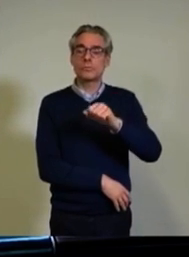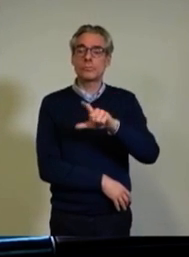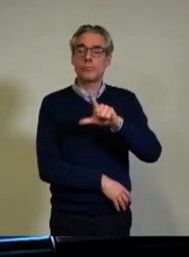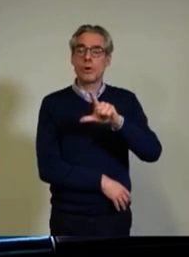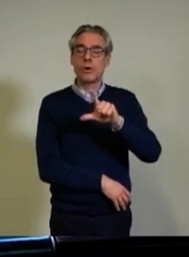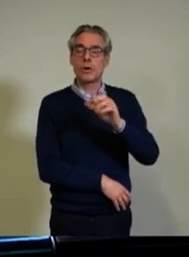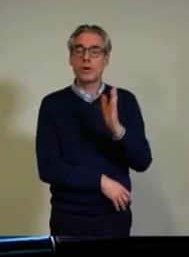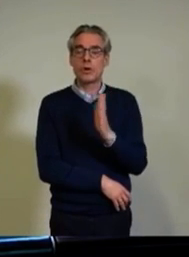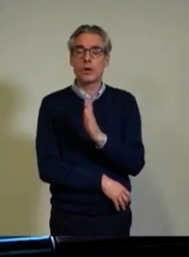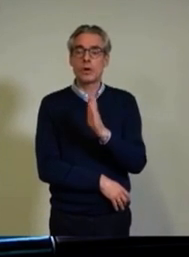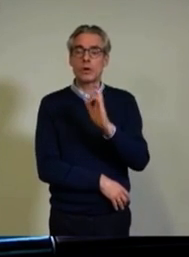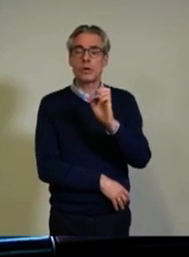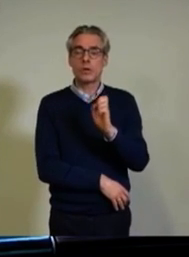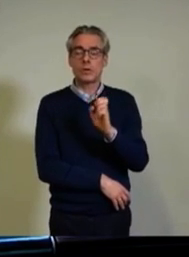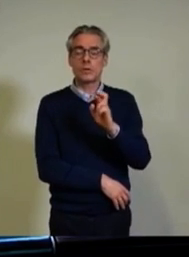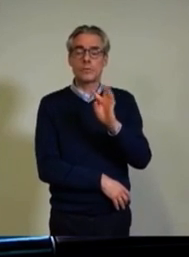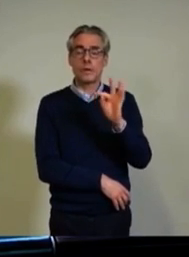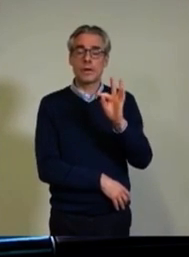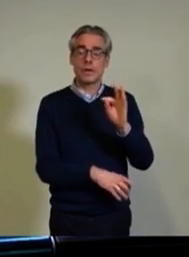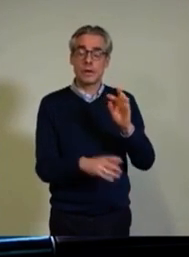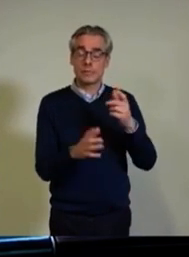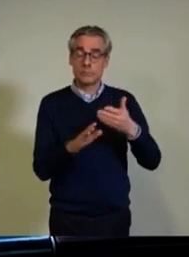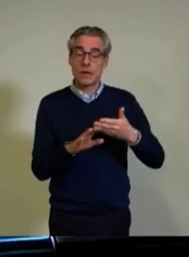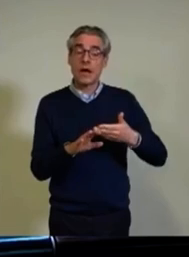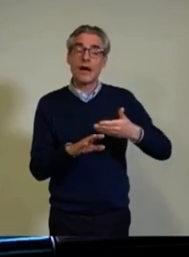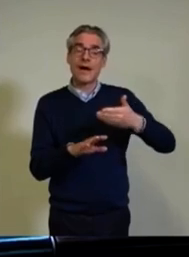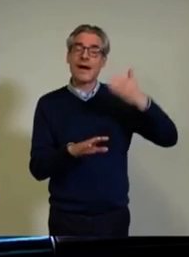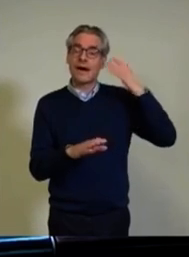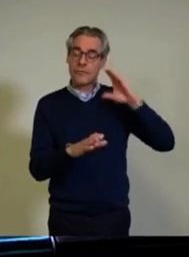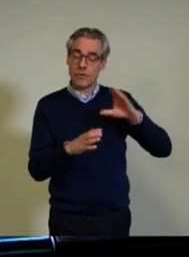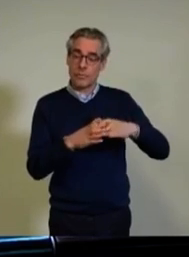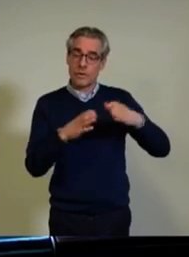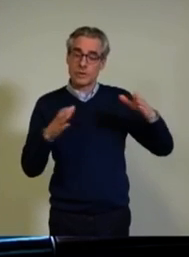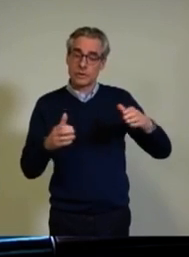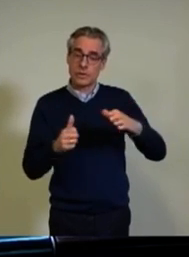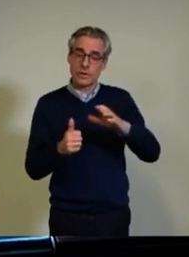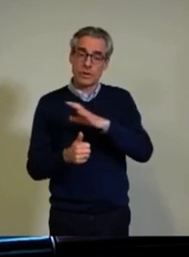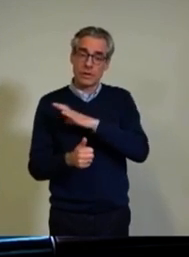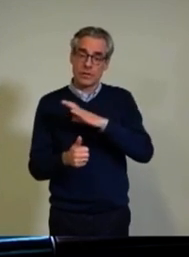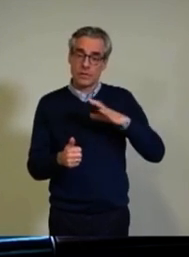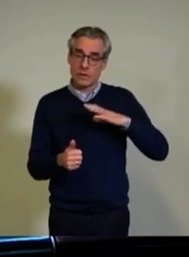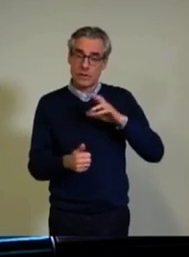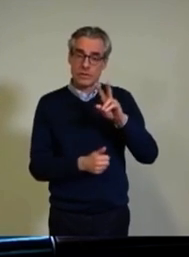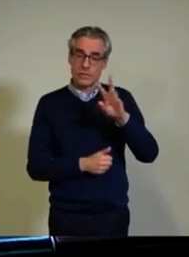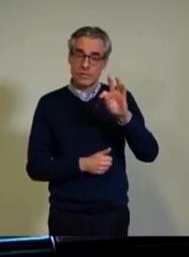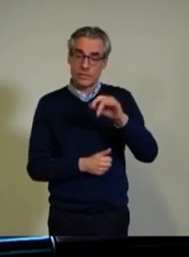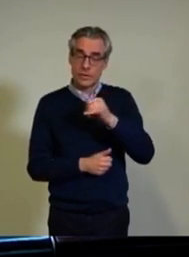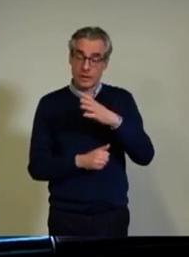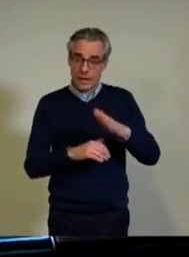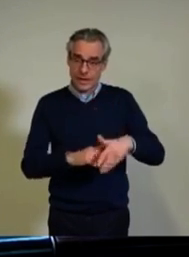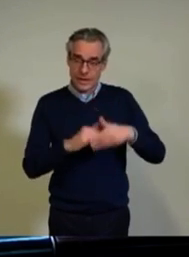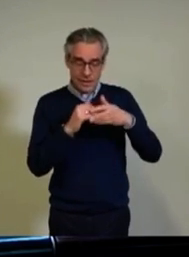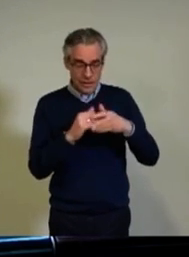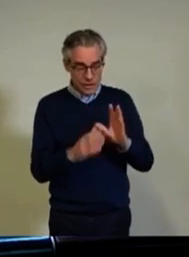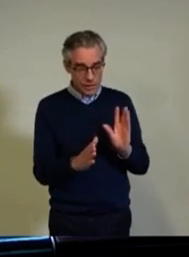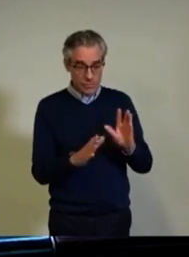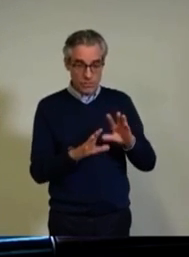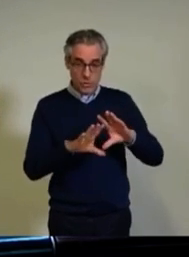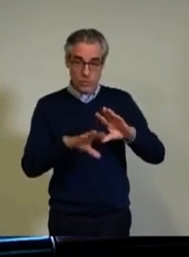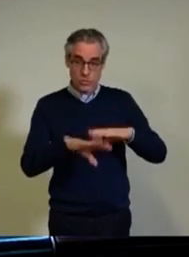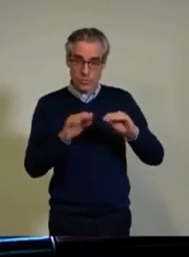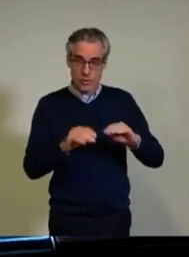la précédente majorité avec Véronique Fayet dont elle avait facilité